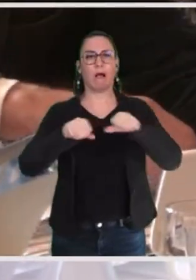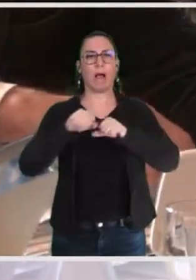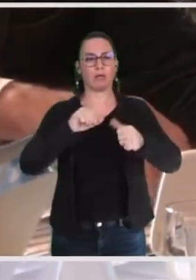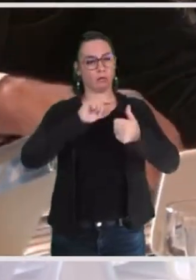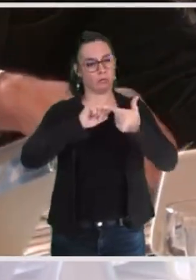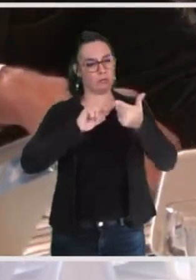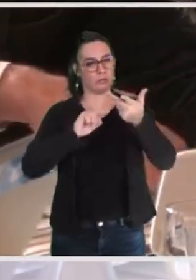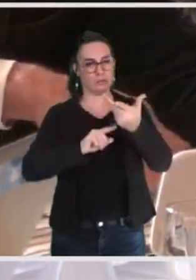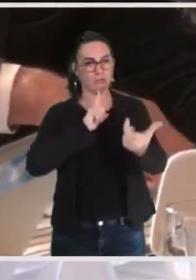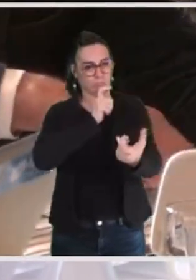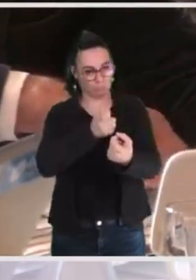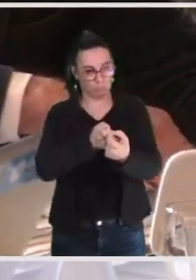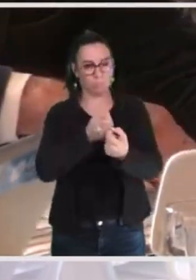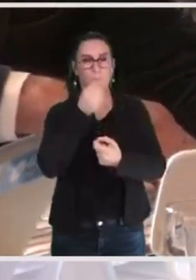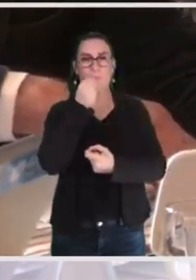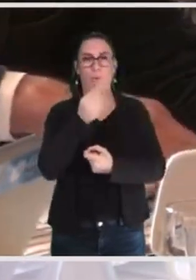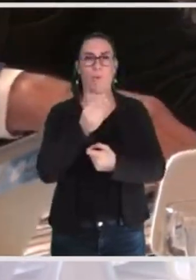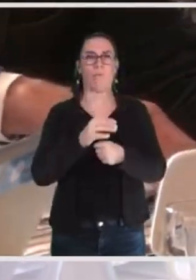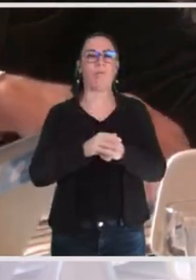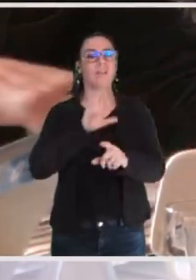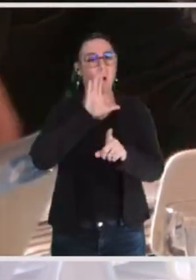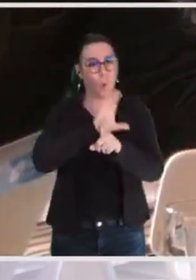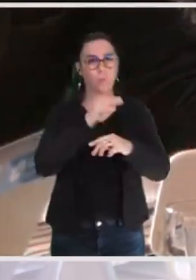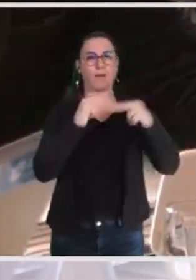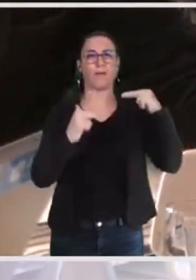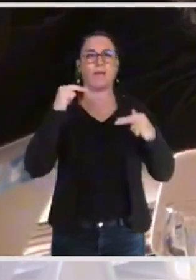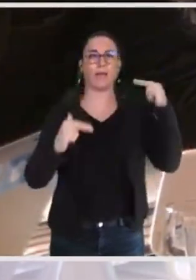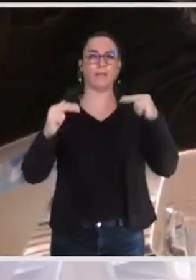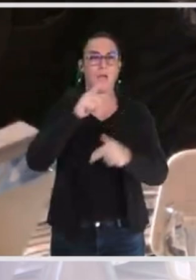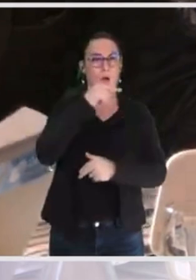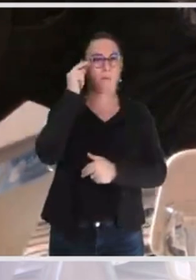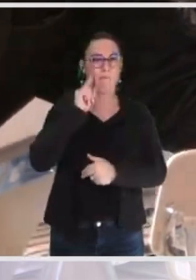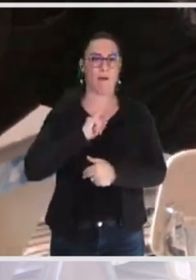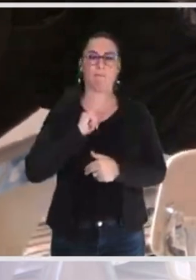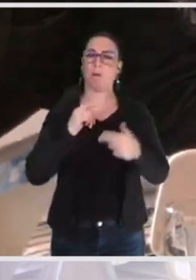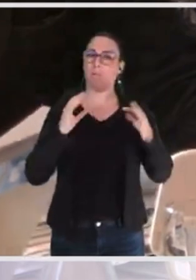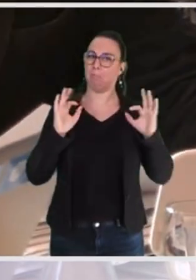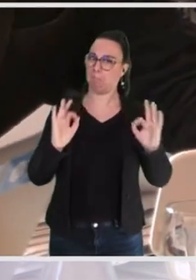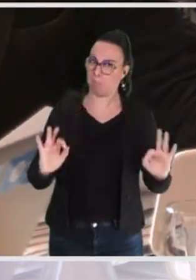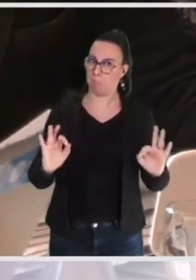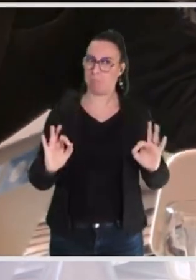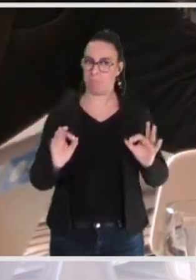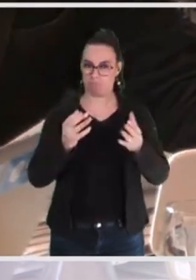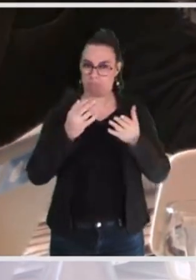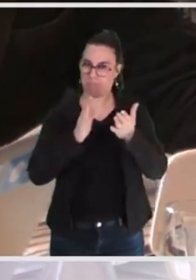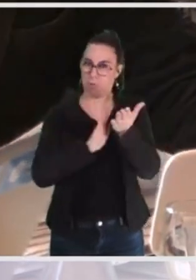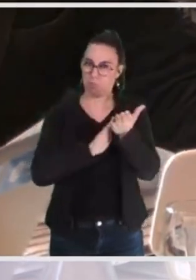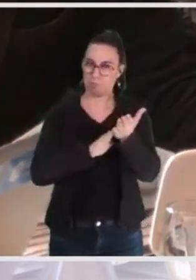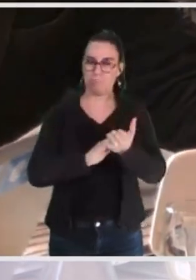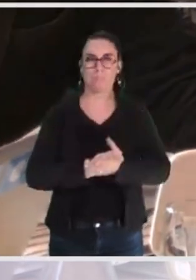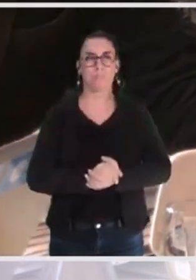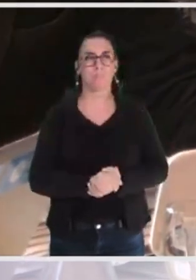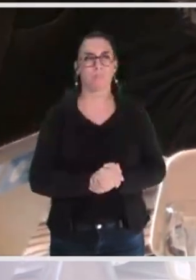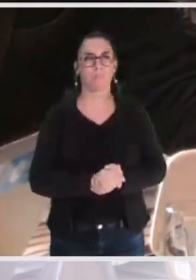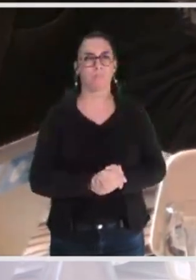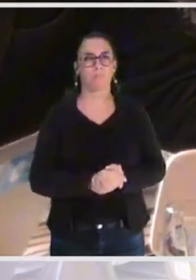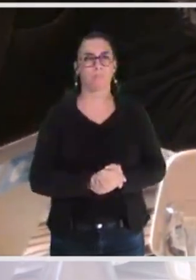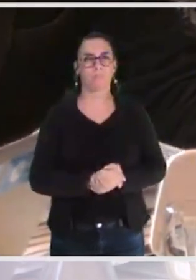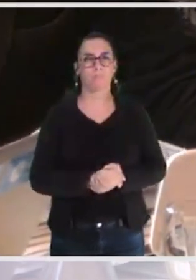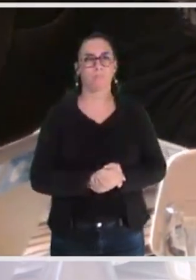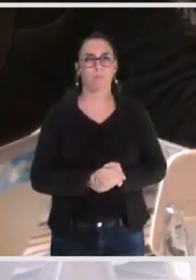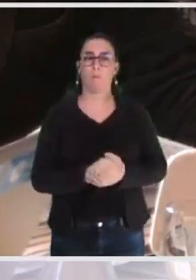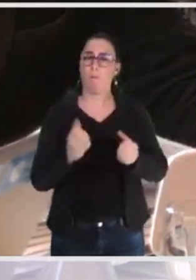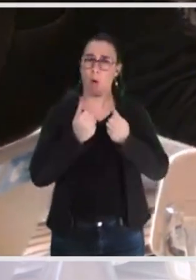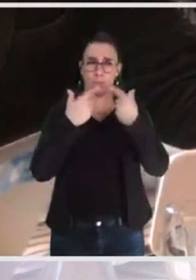du rapport qui est d'agir contre les inégalités entre les hommes et les femmes. Donc je tenais à le dire, donc sur le coup, voilà, je l'ai